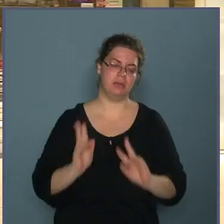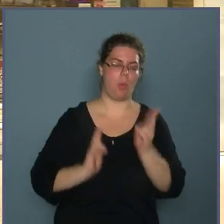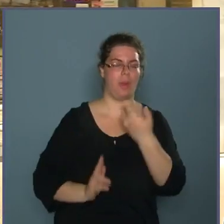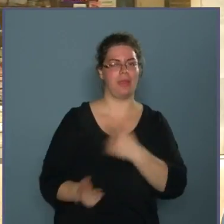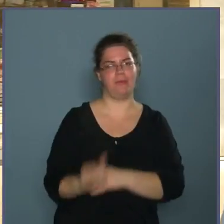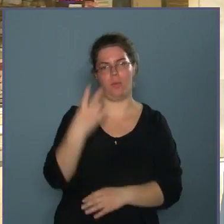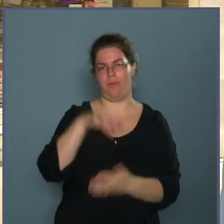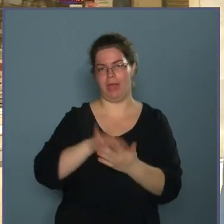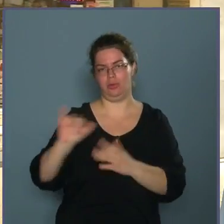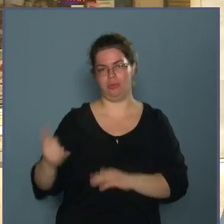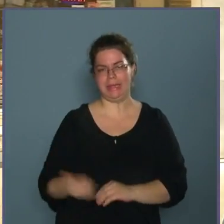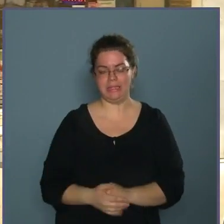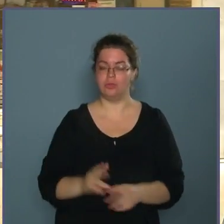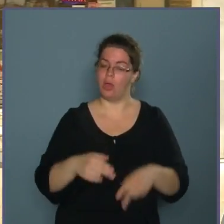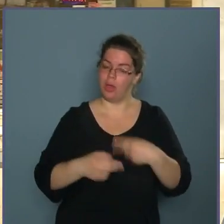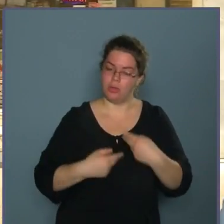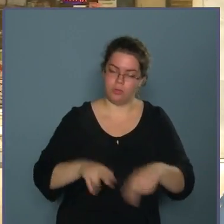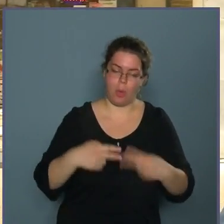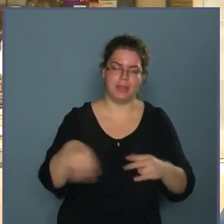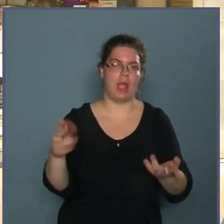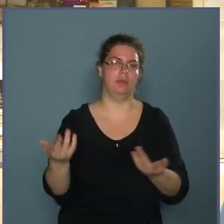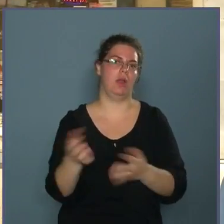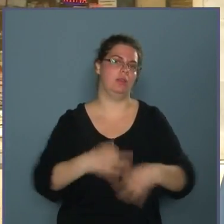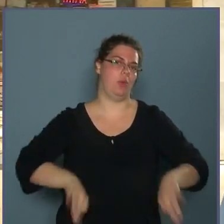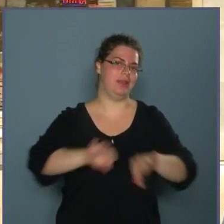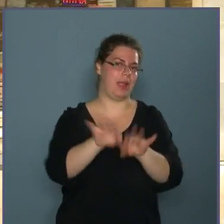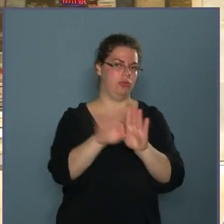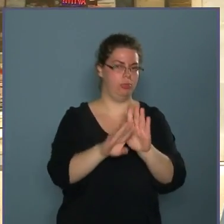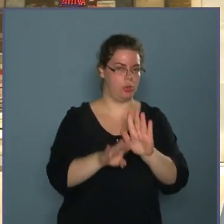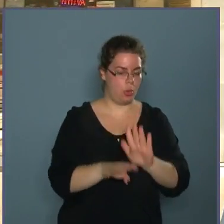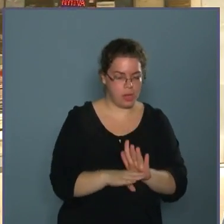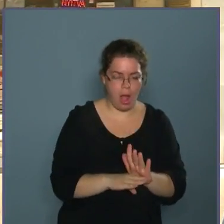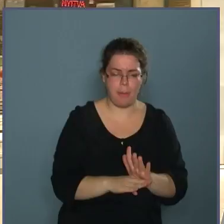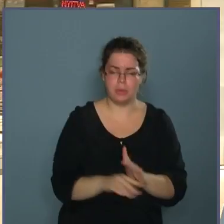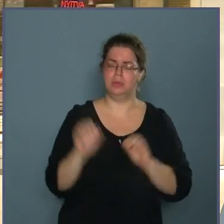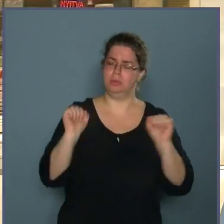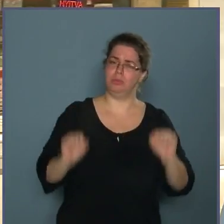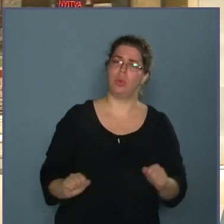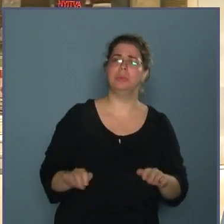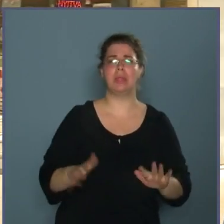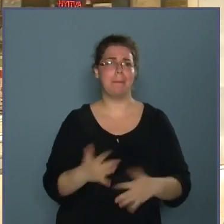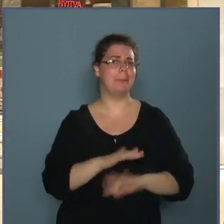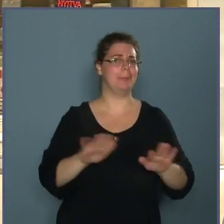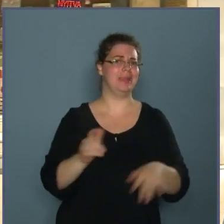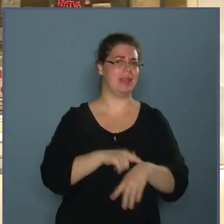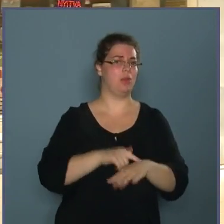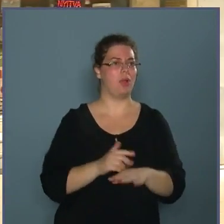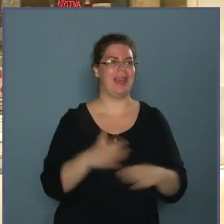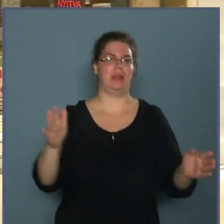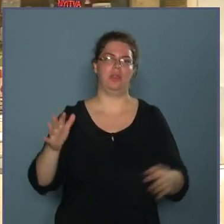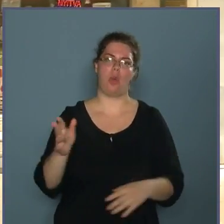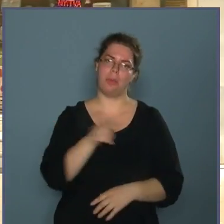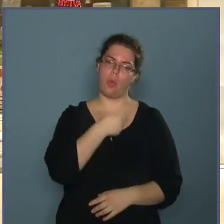a fővárosban is, folytatva az országos programot egyébként, egy nagyon komoly, talán minden idők legnagyobb